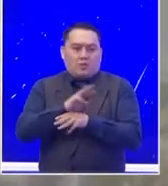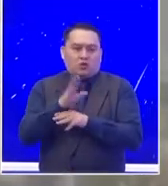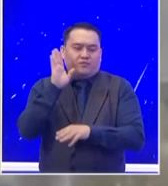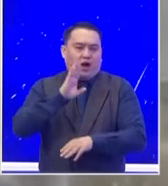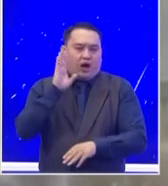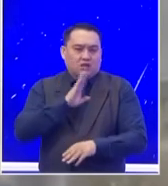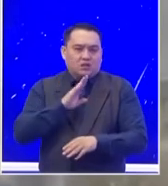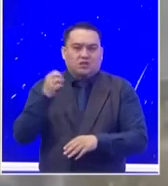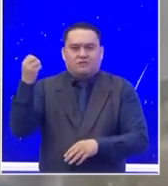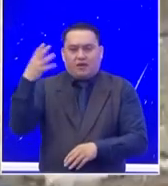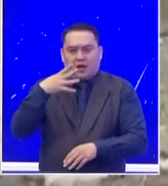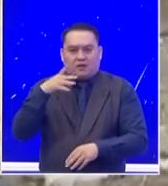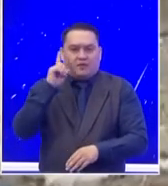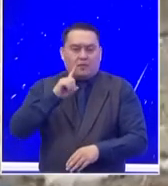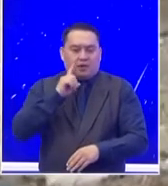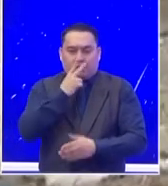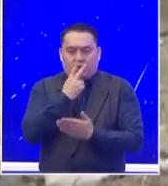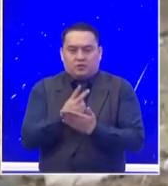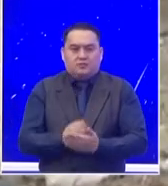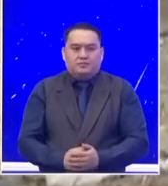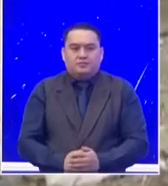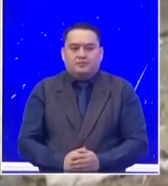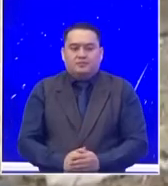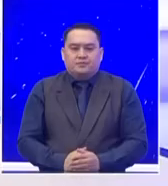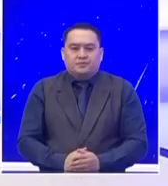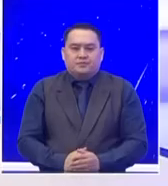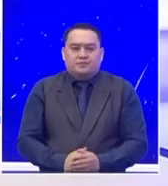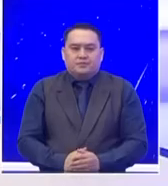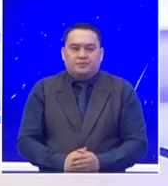водой и светом, покажет время.